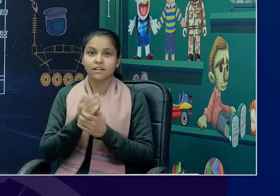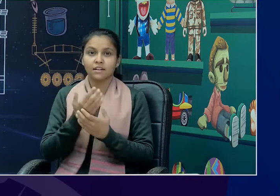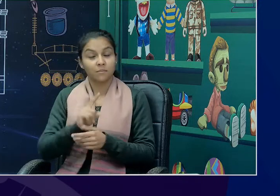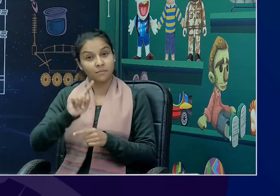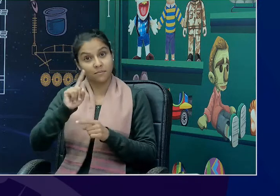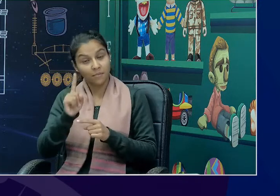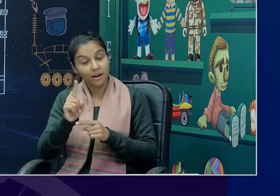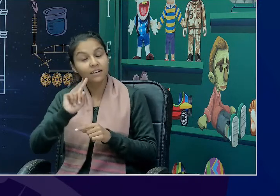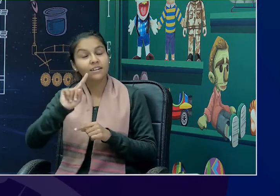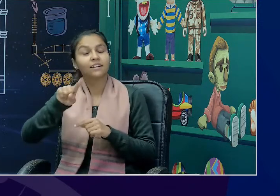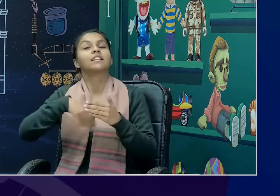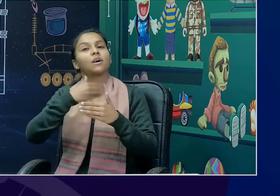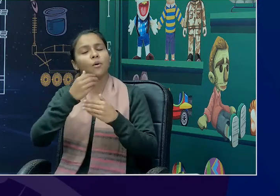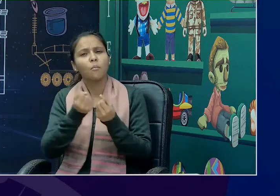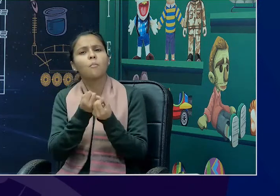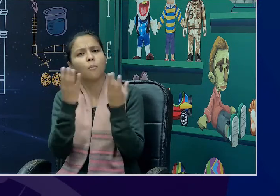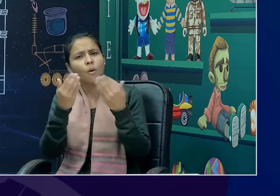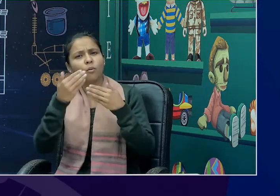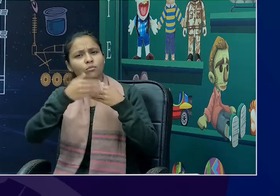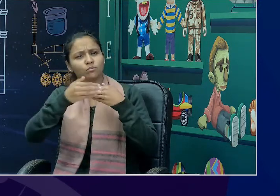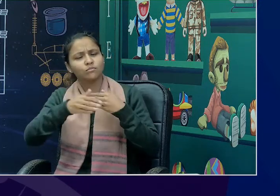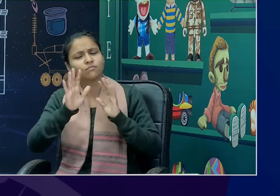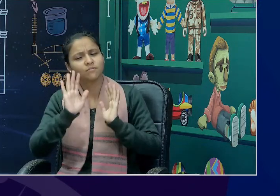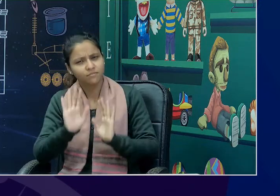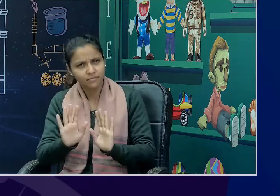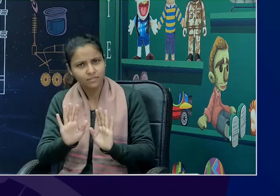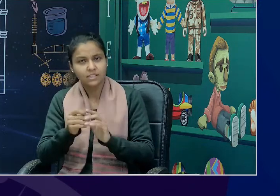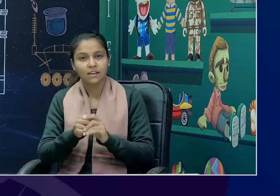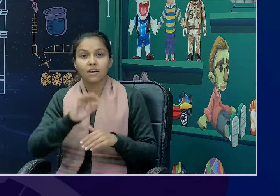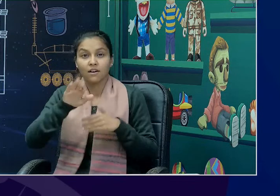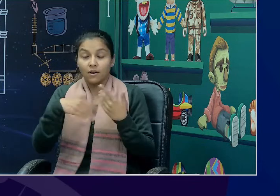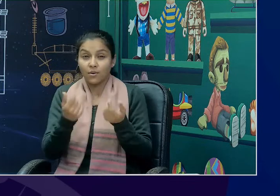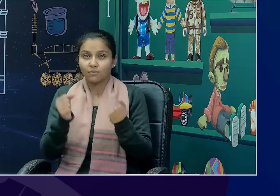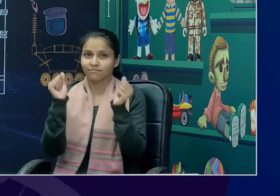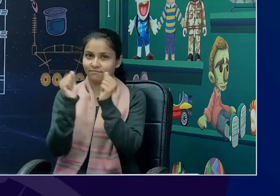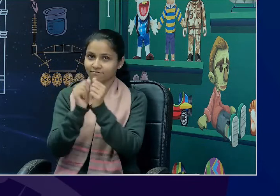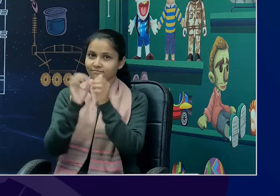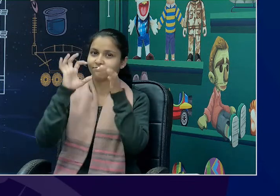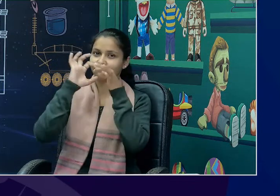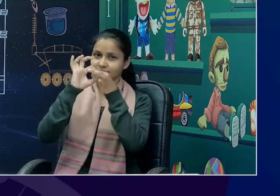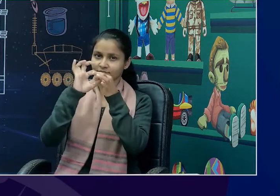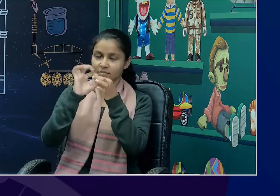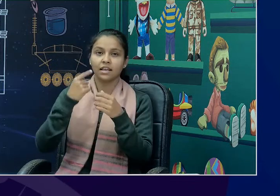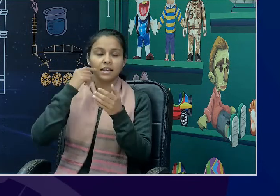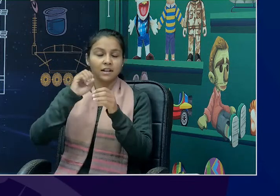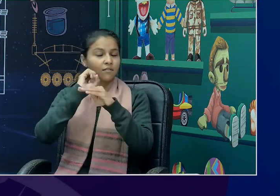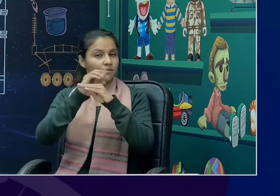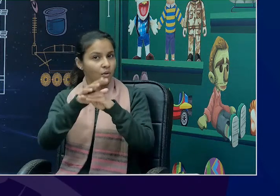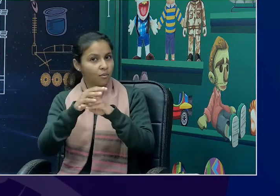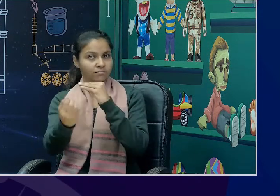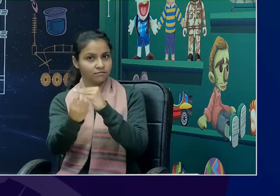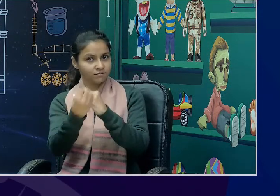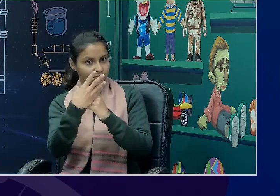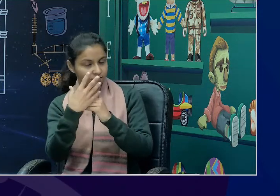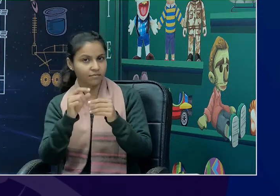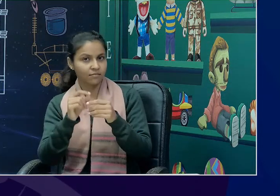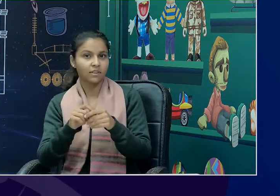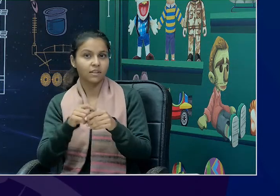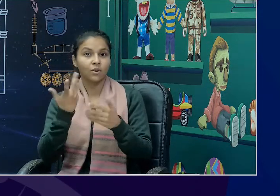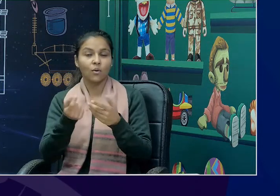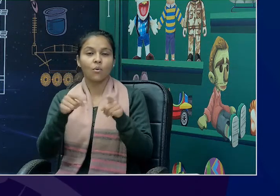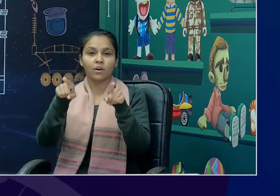अभी और भी सत्र हमारे हैं, बहुत सारे सेशंस हैं, और जुड़े रहिए इन्फॉर्मेशन के लिए, एजुकेशनल और